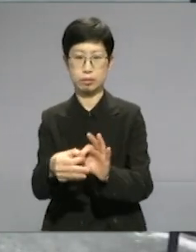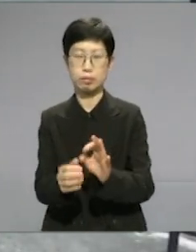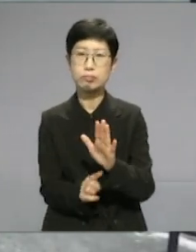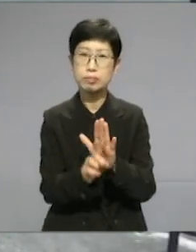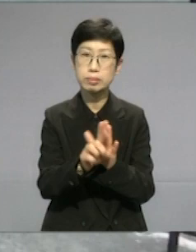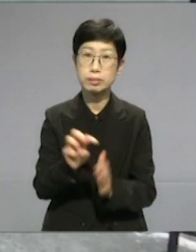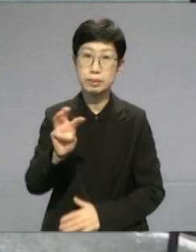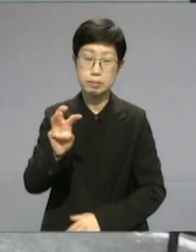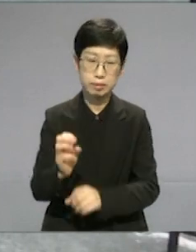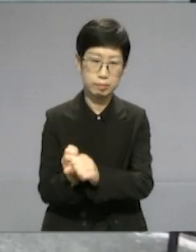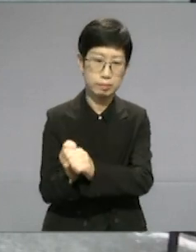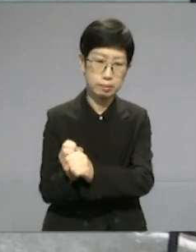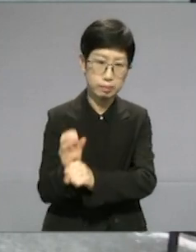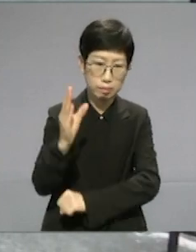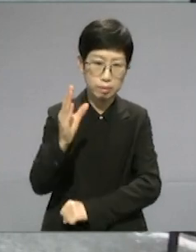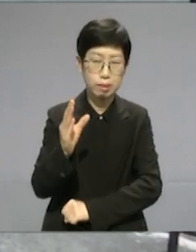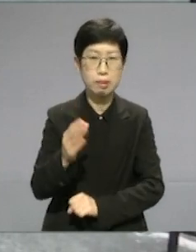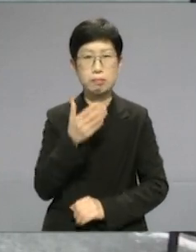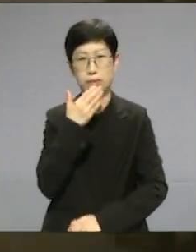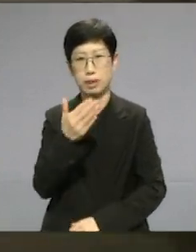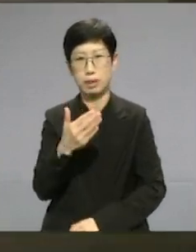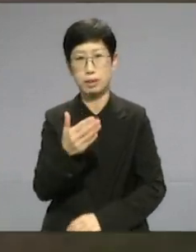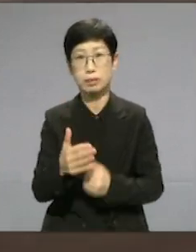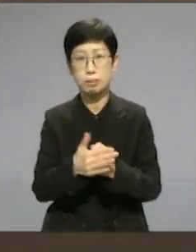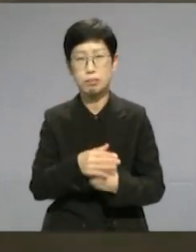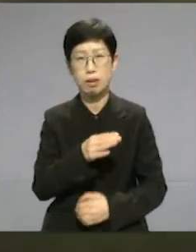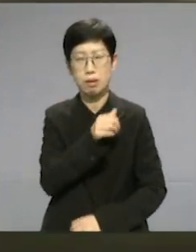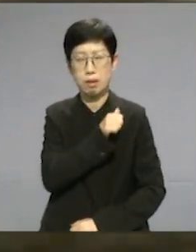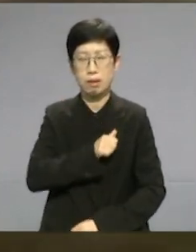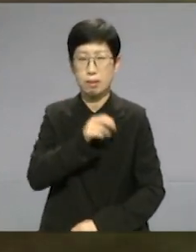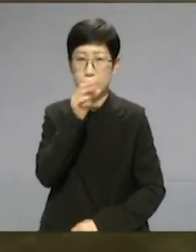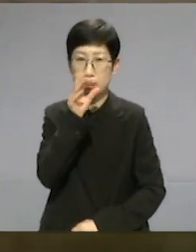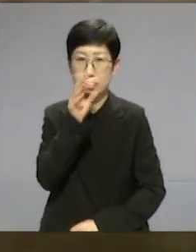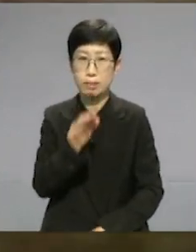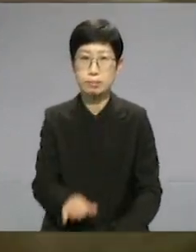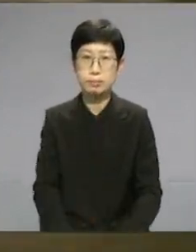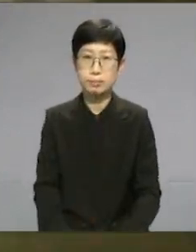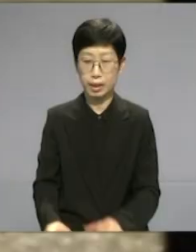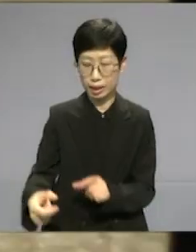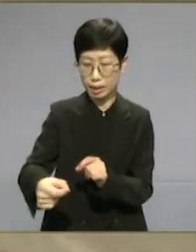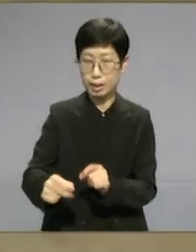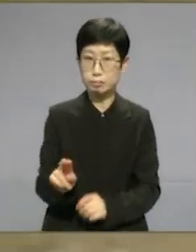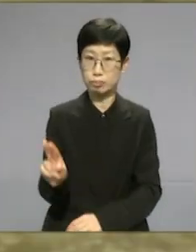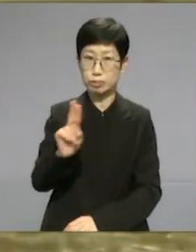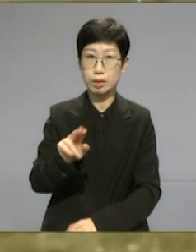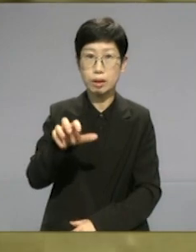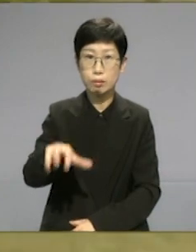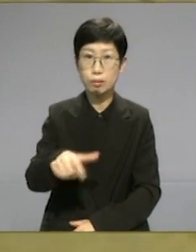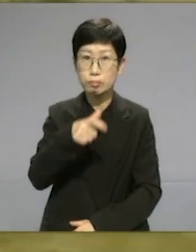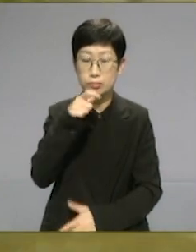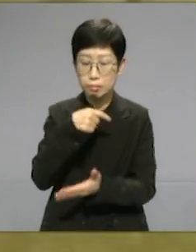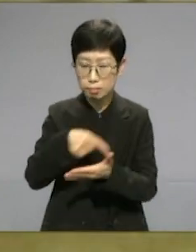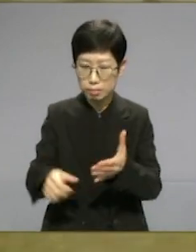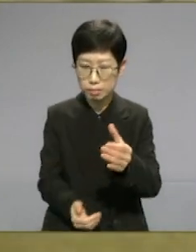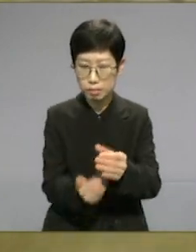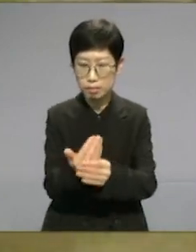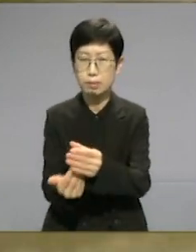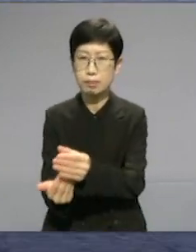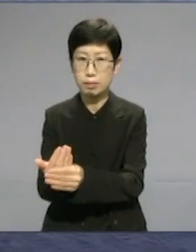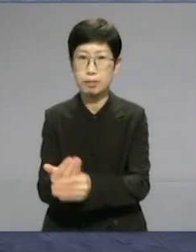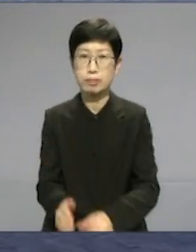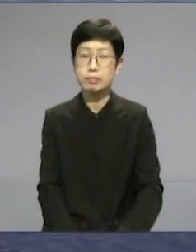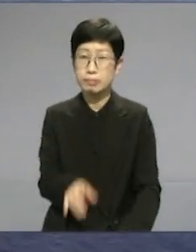casa dos 30, que começou a ficar bem complicado mesmo. 이웃나라 우루과이에서도 수해가 잇따랐습니다.